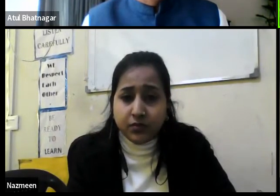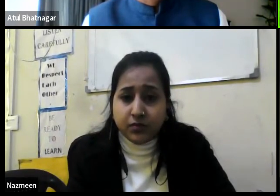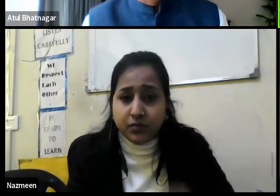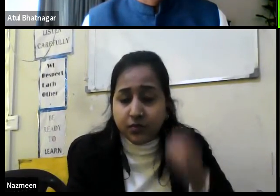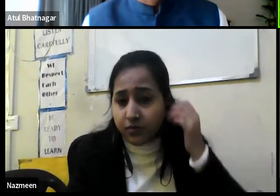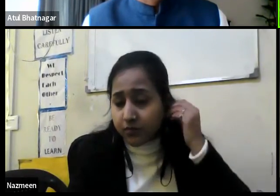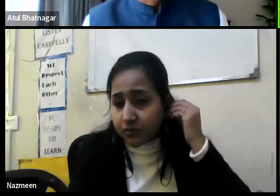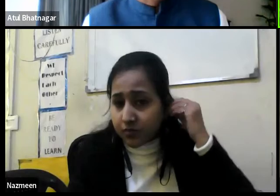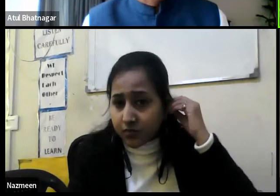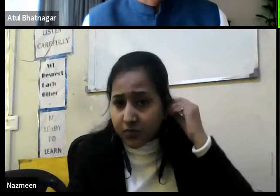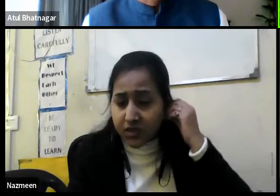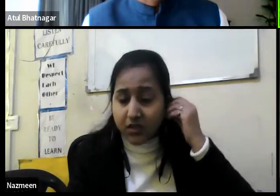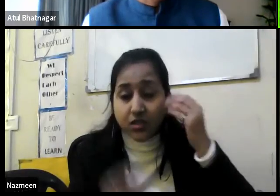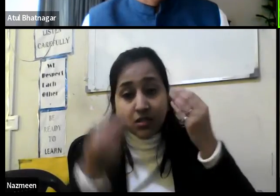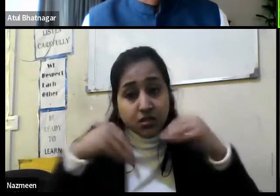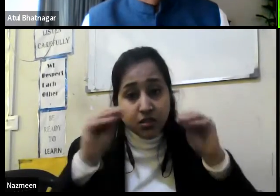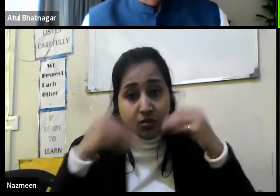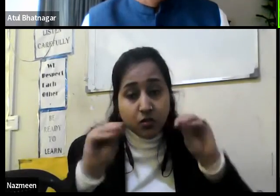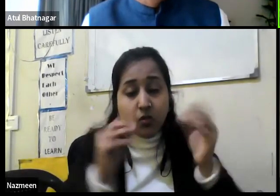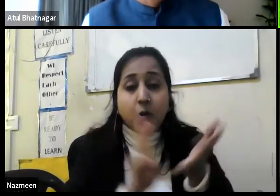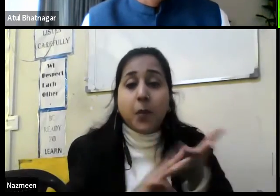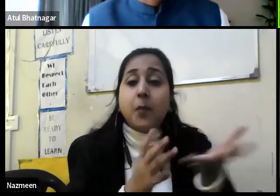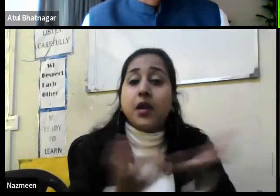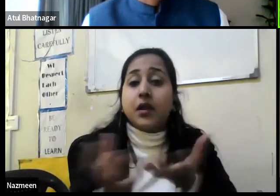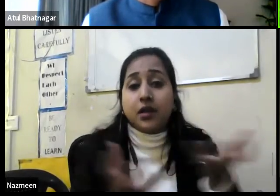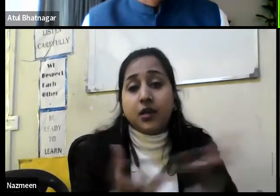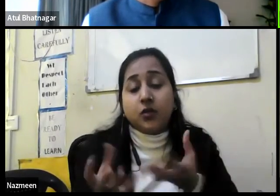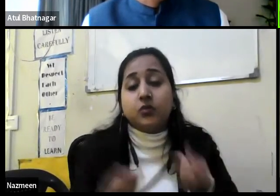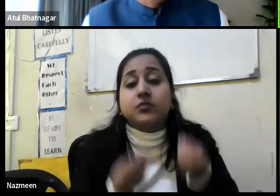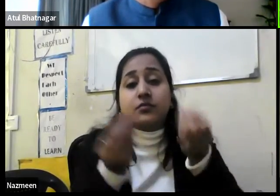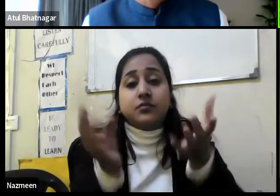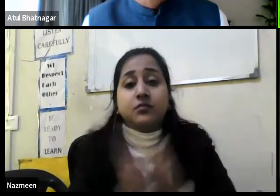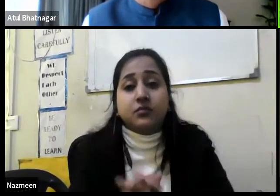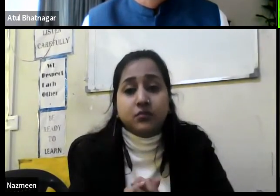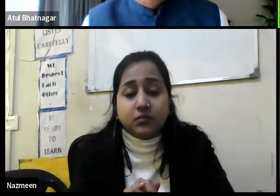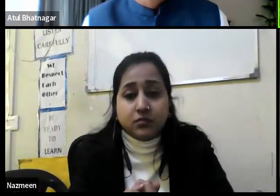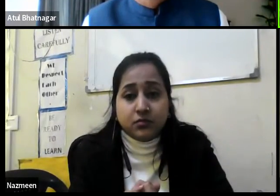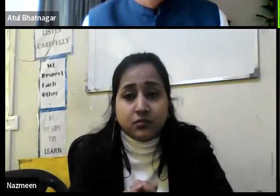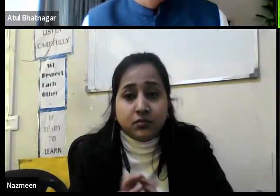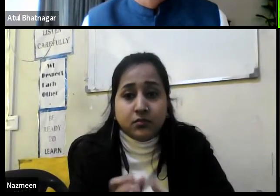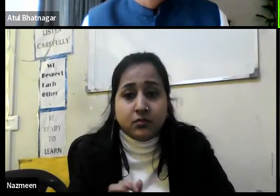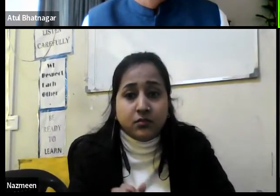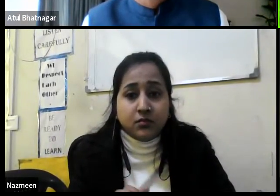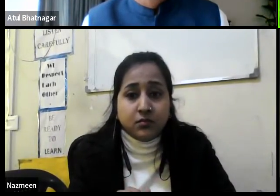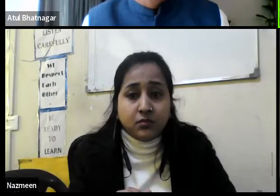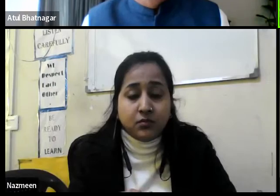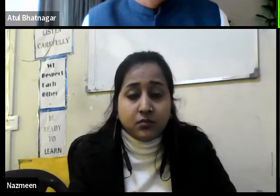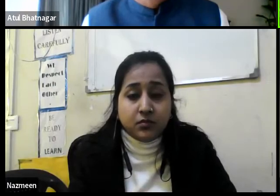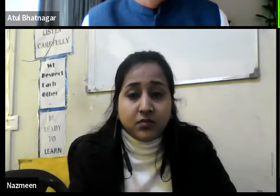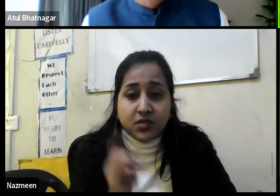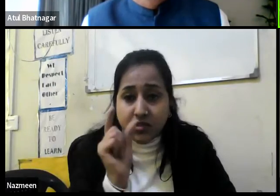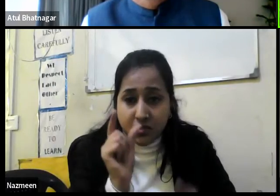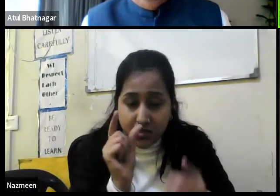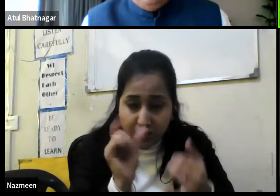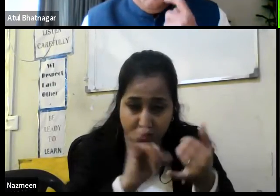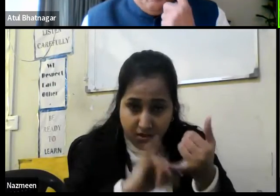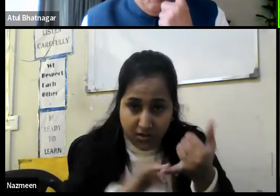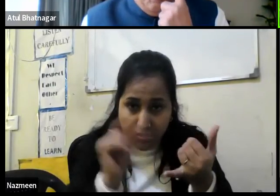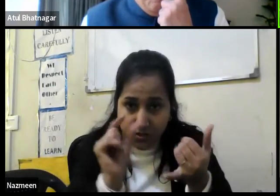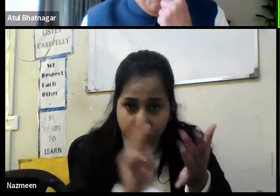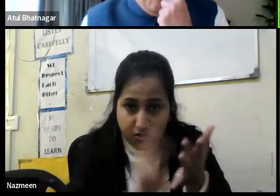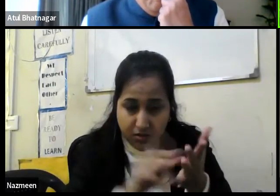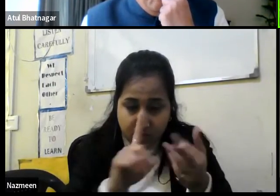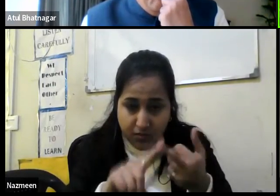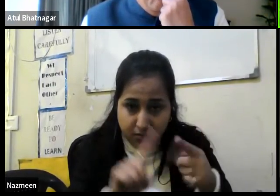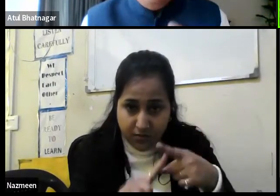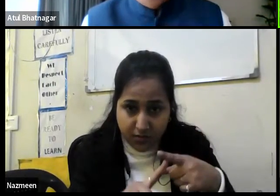सेल्स को या मार्केटिंग को देता हूँ। तो अगर ये जितने प्रोजेक्ट्स ये कर रहे हैं, और सुमित है, अभी मैंने बताया कि हमारे फाउंडेशन को